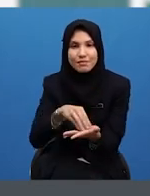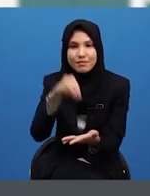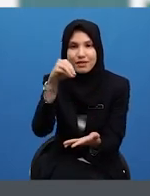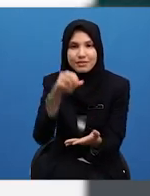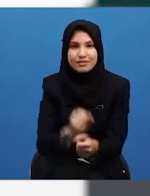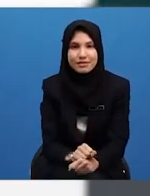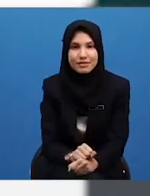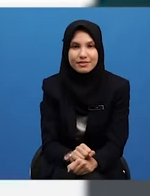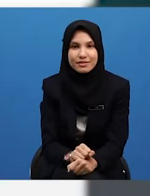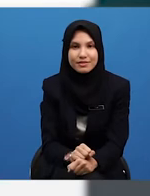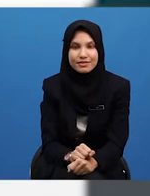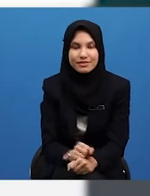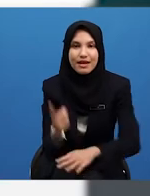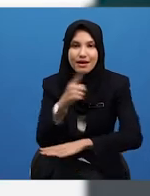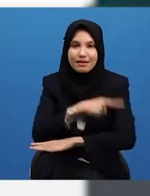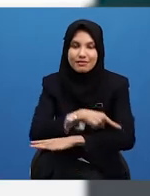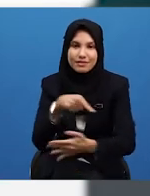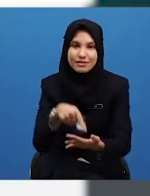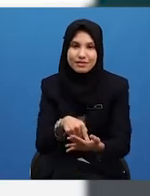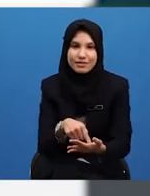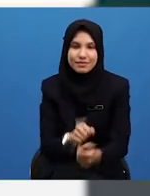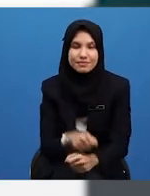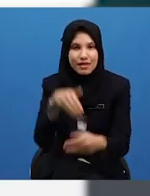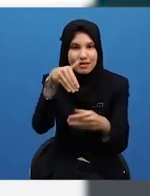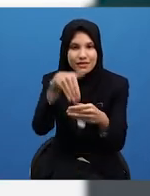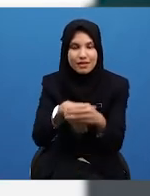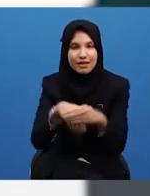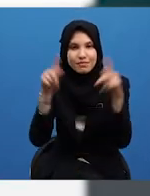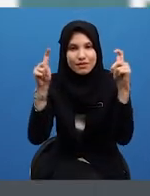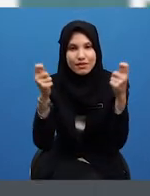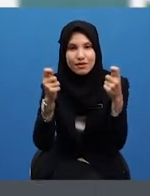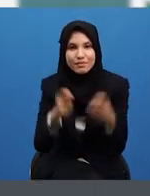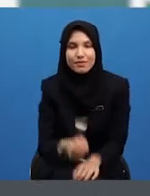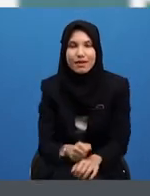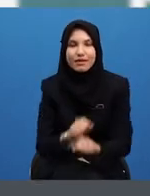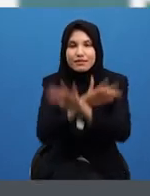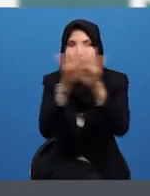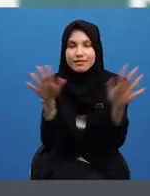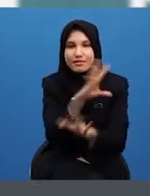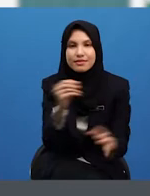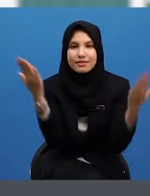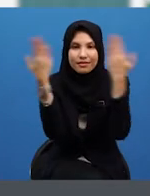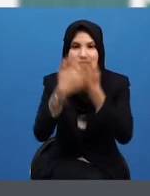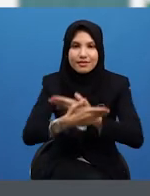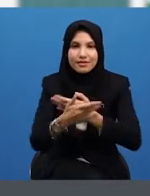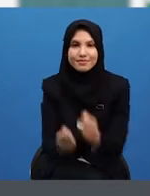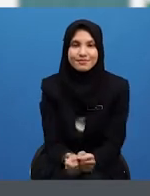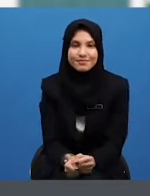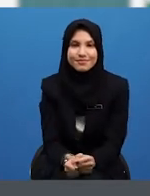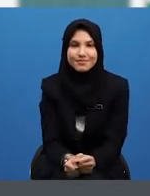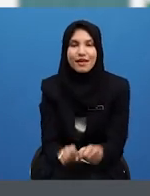capai hari pada hari ini dalam topik terang dan gelap